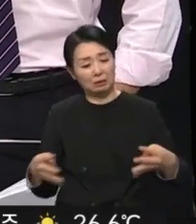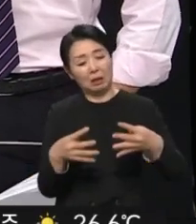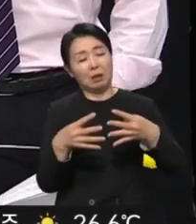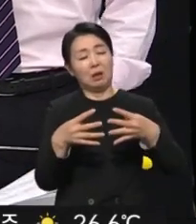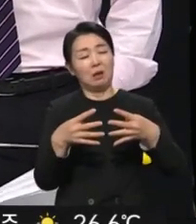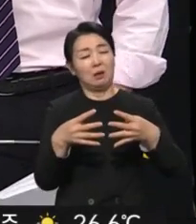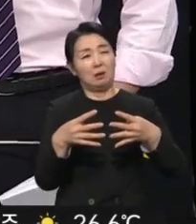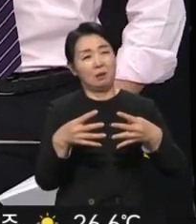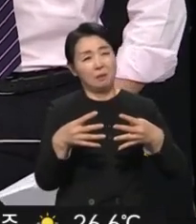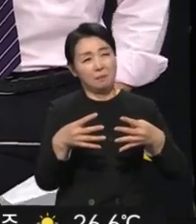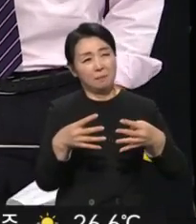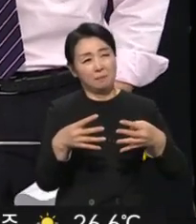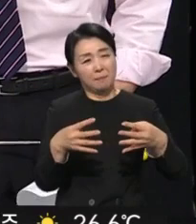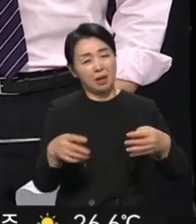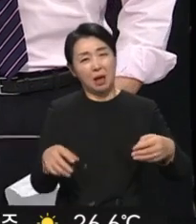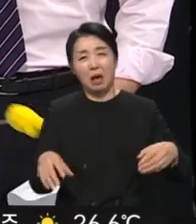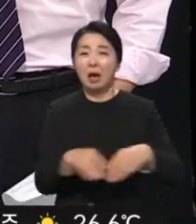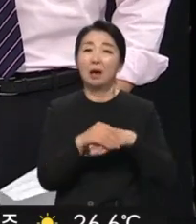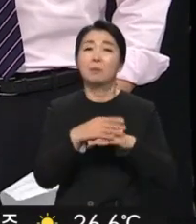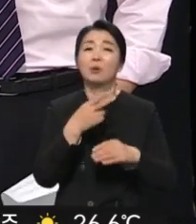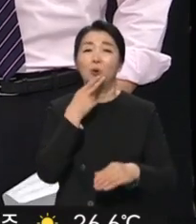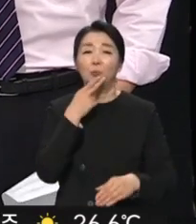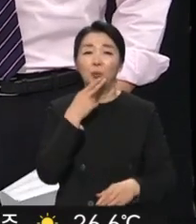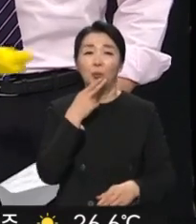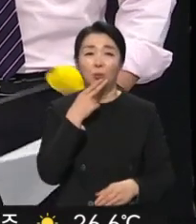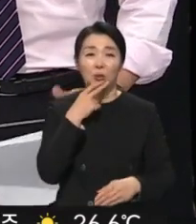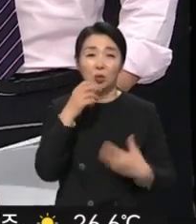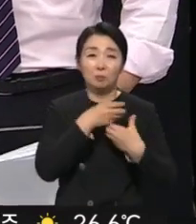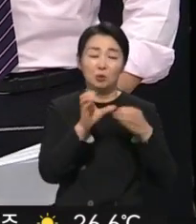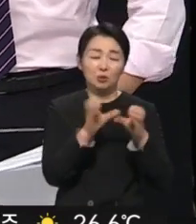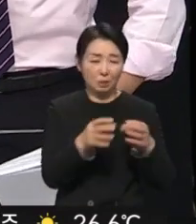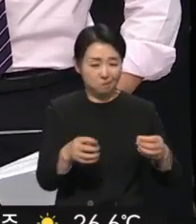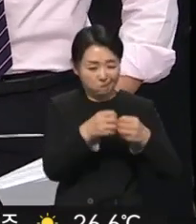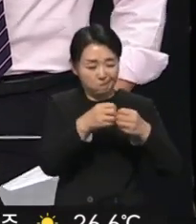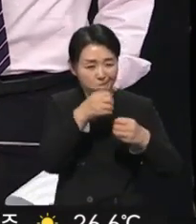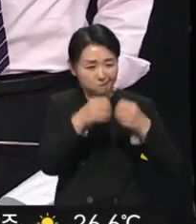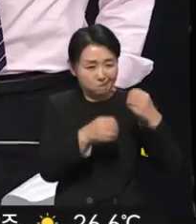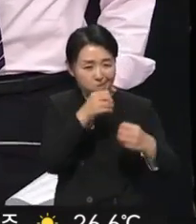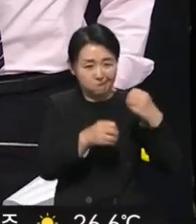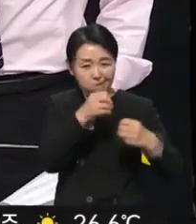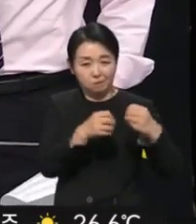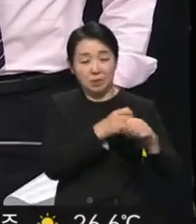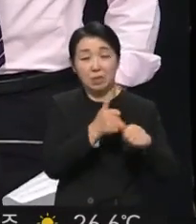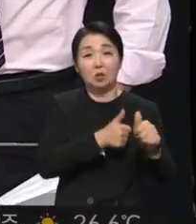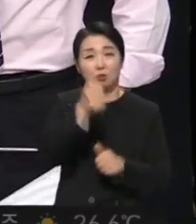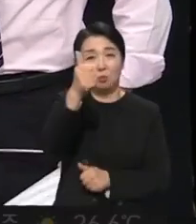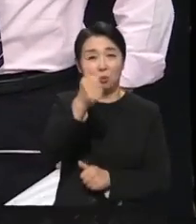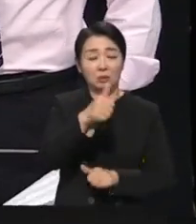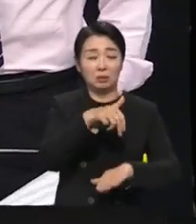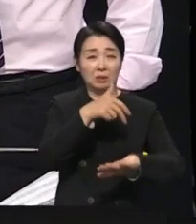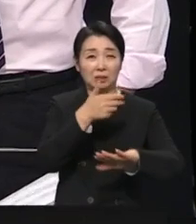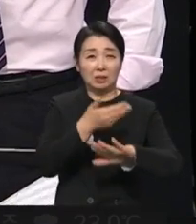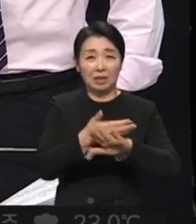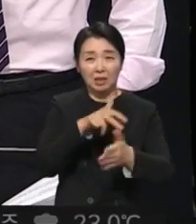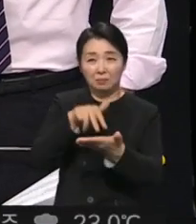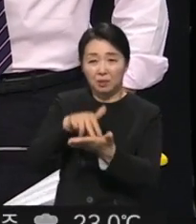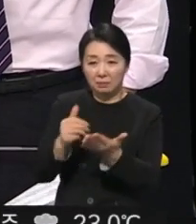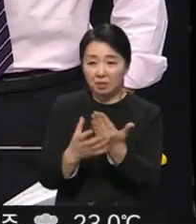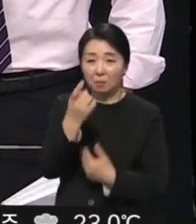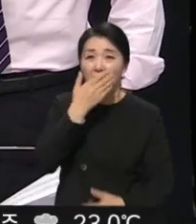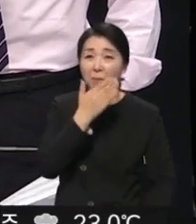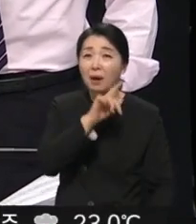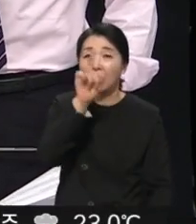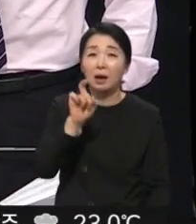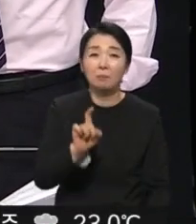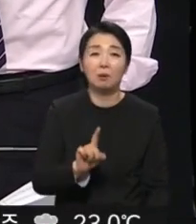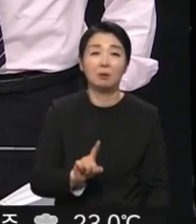절충도 찾아볼 수 없게 될 텐데요. 과연 민주당이 이항 대립을 극복하고 서로 다른 입장을 현명하게 하나로 모아나갈 수 있을까요?